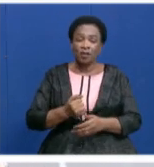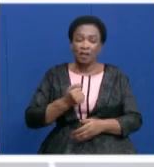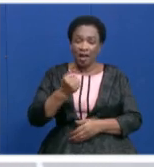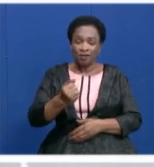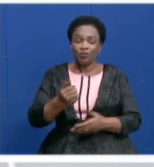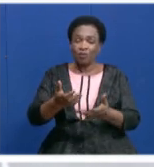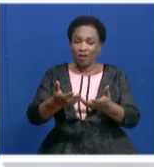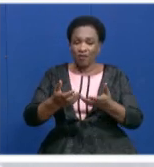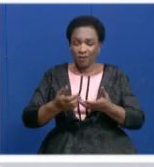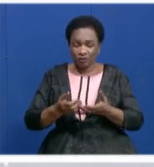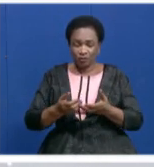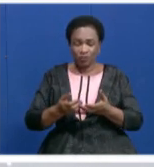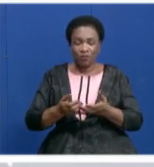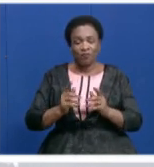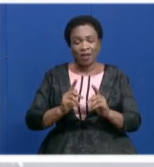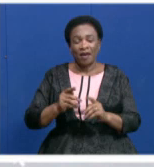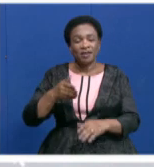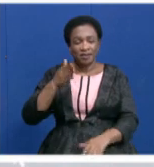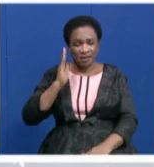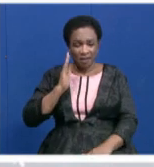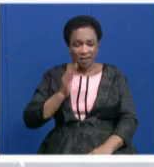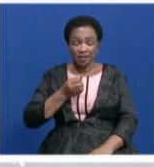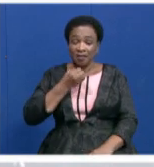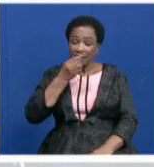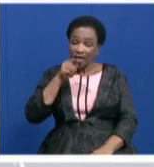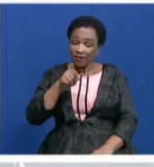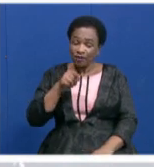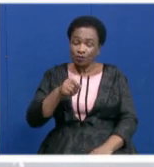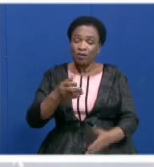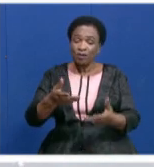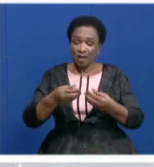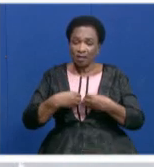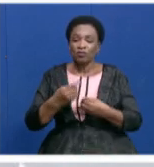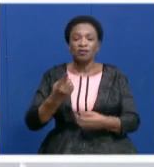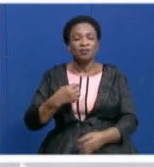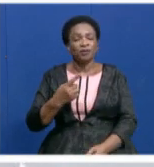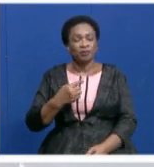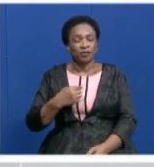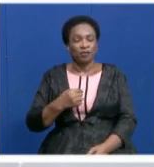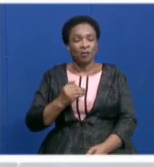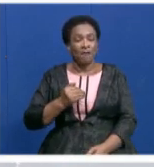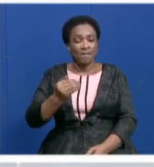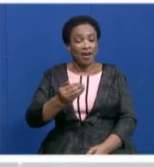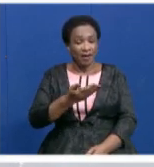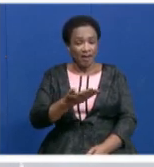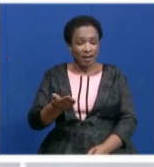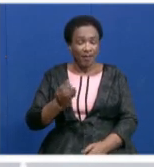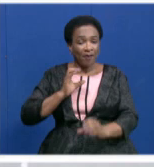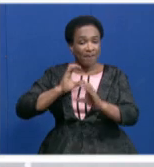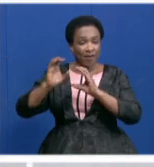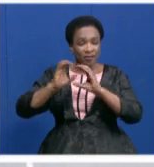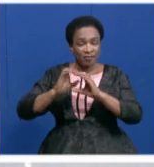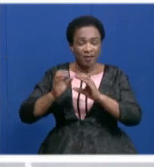wazuka kama serali ni kweli taarifa hizo nino na baada ya hapo tanya mawas na